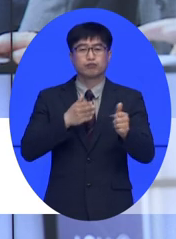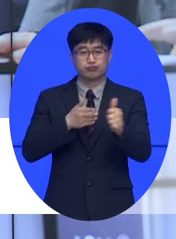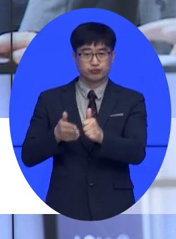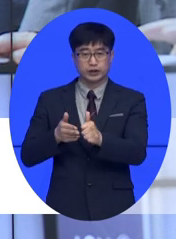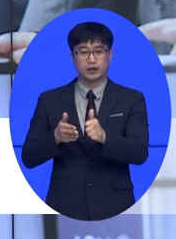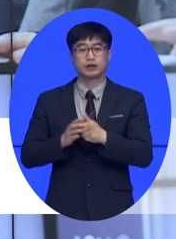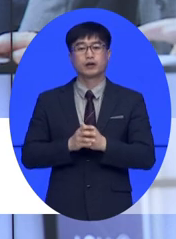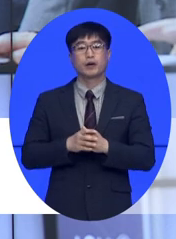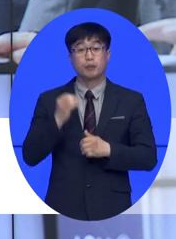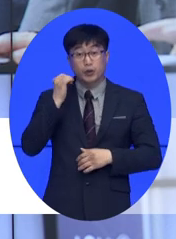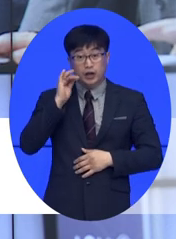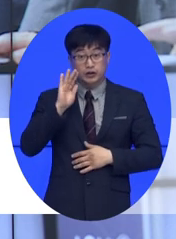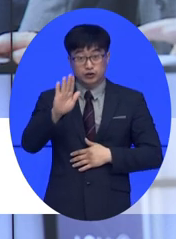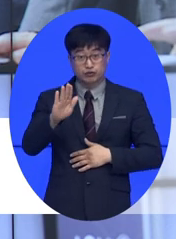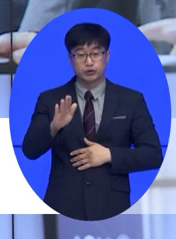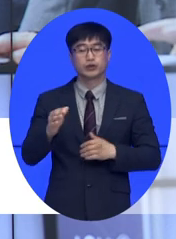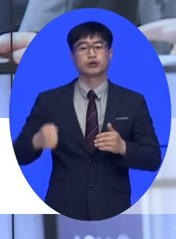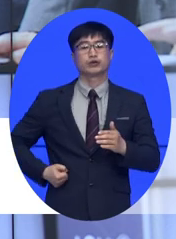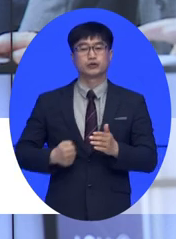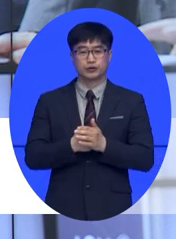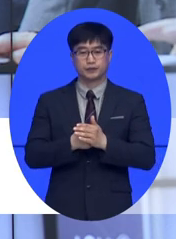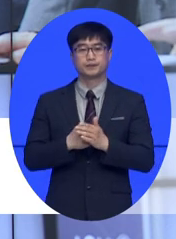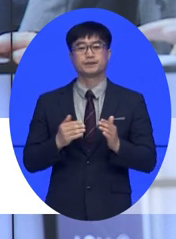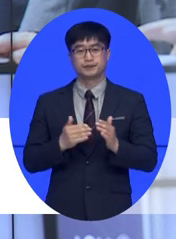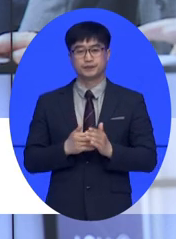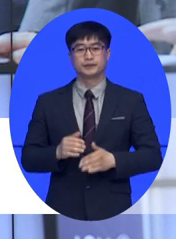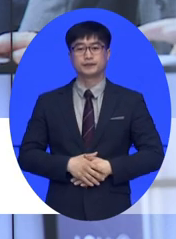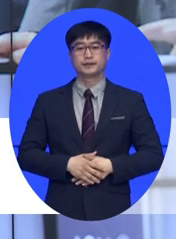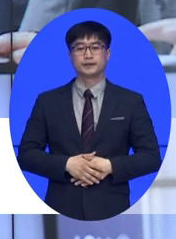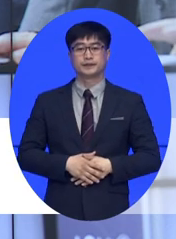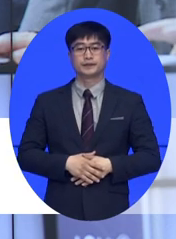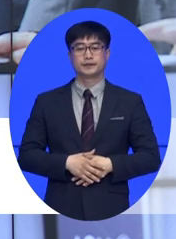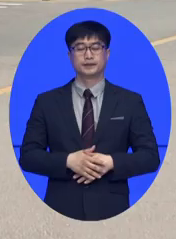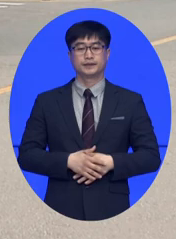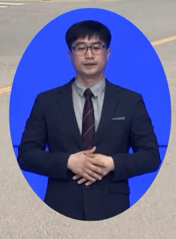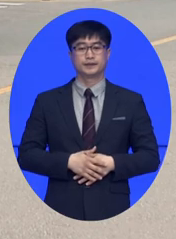후 불과 몇 달 만에 결정됐습니다. 최지연 기자의 보도입니다.